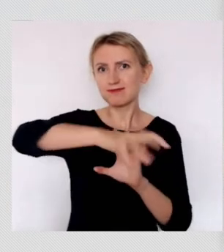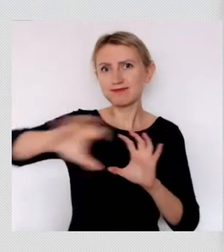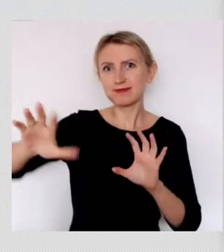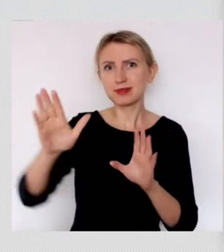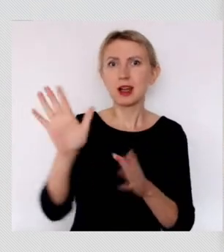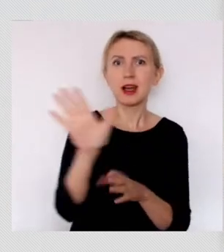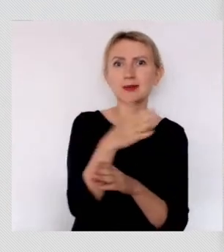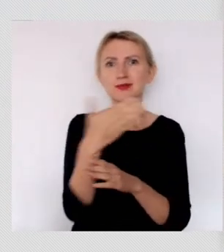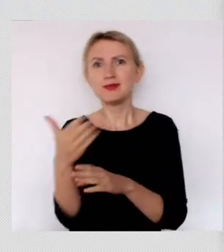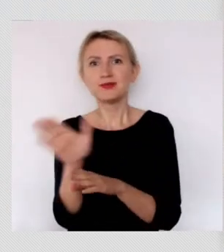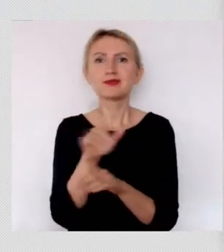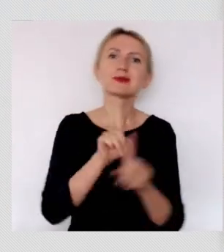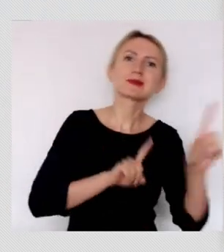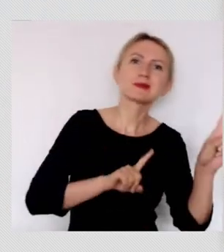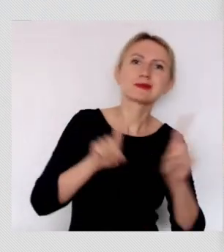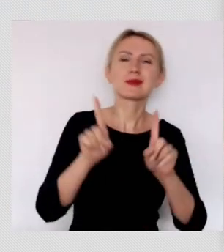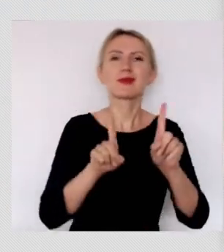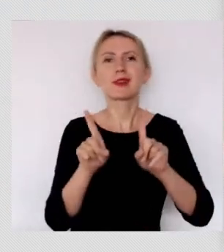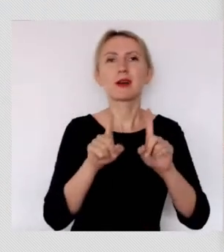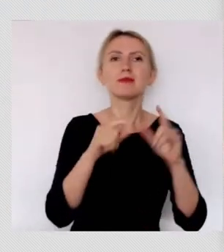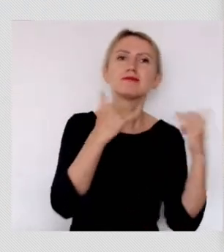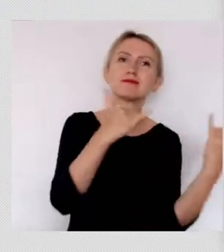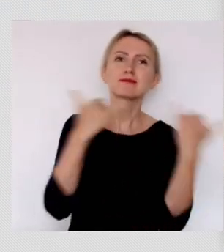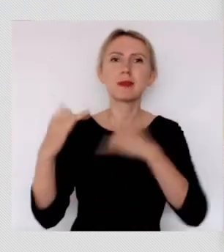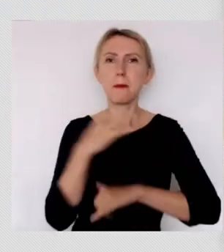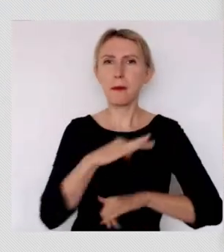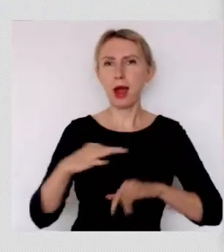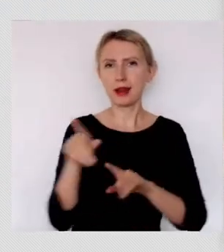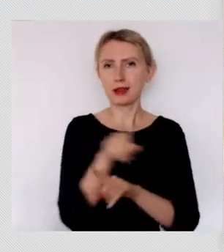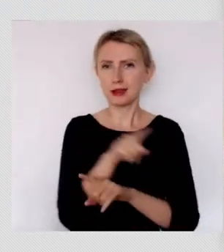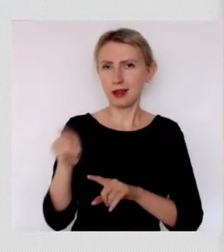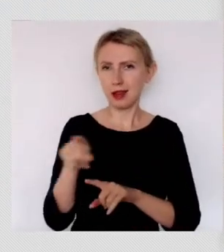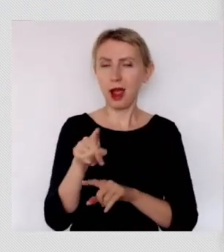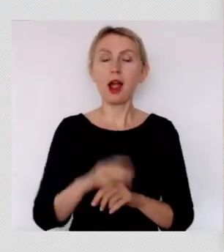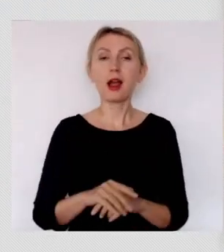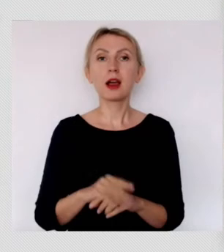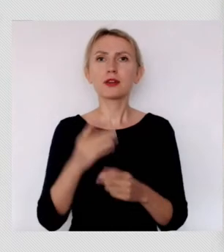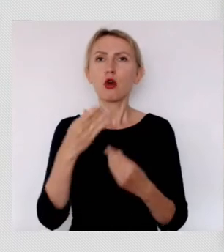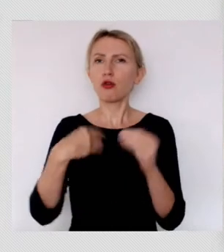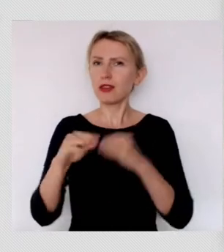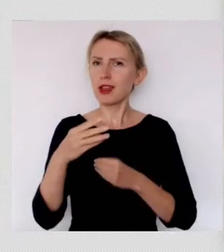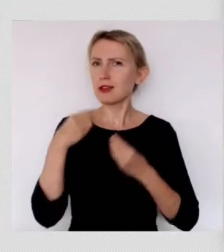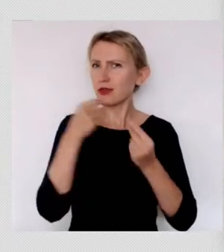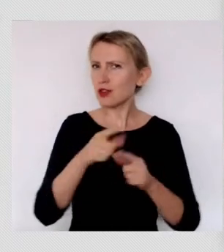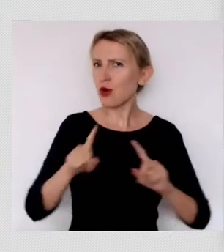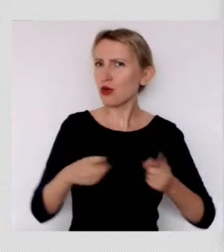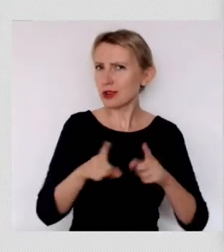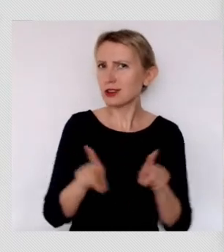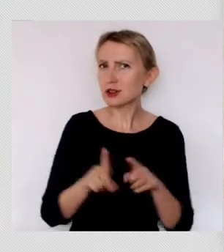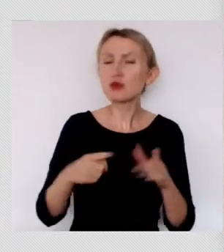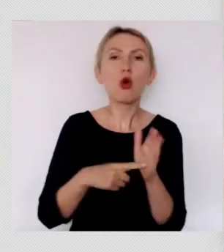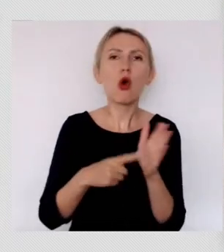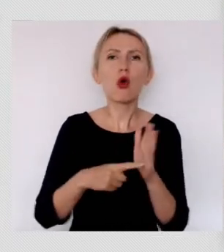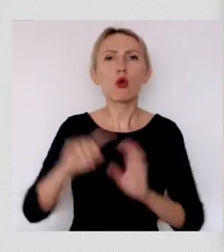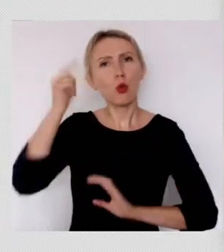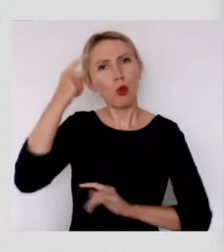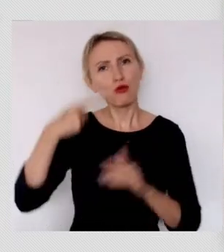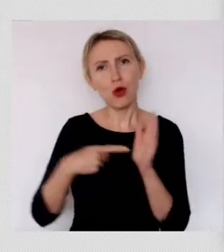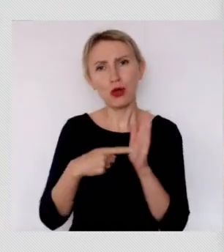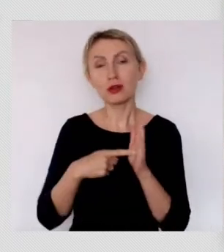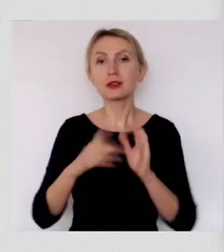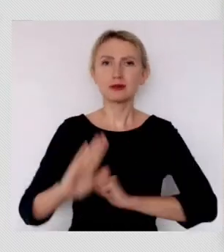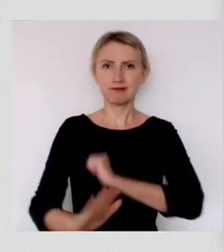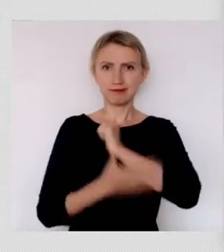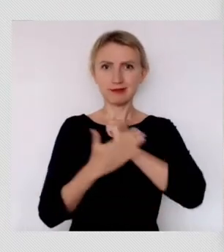czasami przechodziły z jednej partii do drugiej, na ile tam jest więcej finansowania również do organizacji, bo siłą rzeczy chodzi o to, żeby wesprzeć